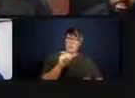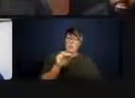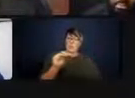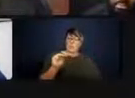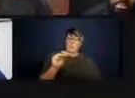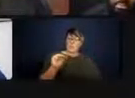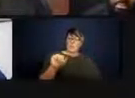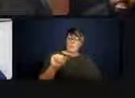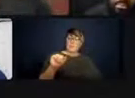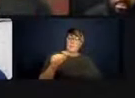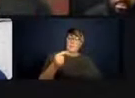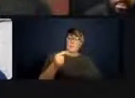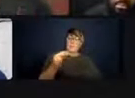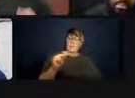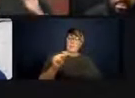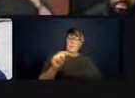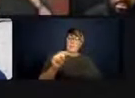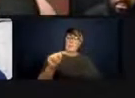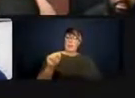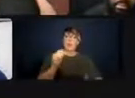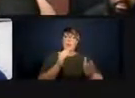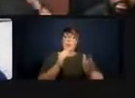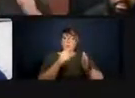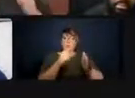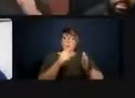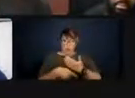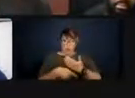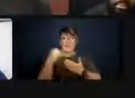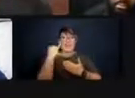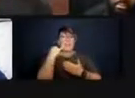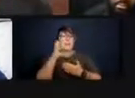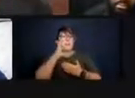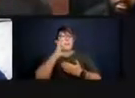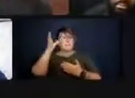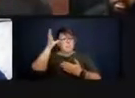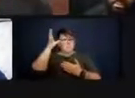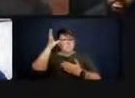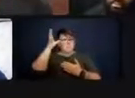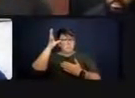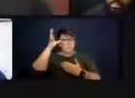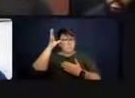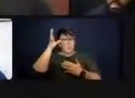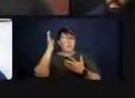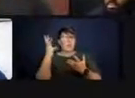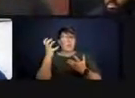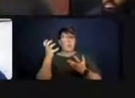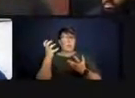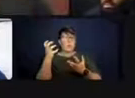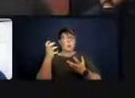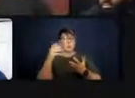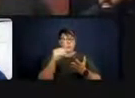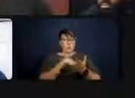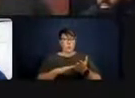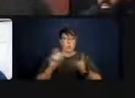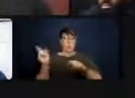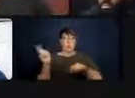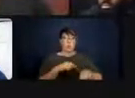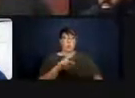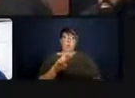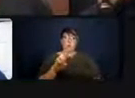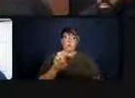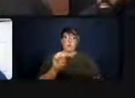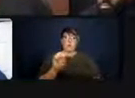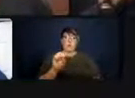wanafunzi wetu wataendelea na mipango hii ya SUMA kufikia mwisho wa